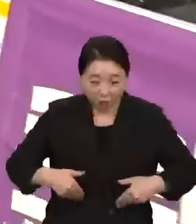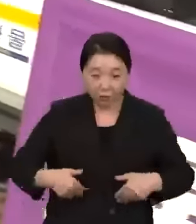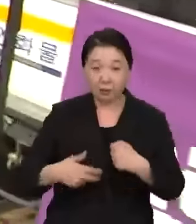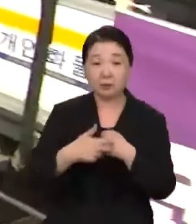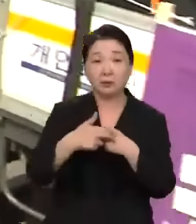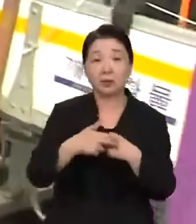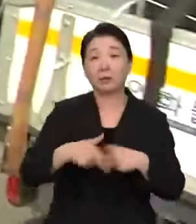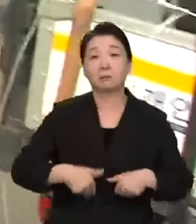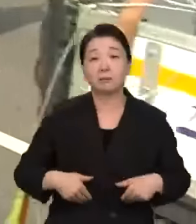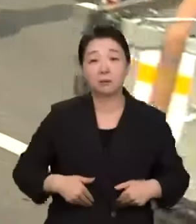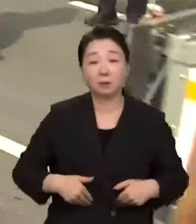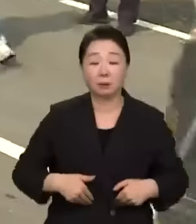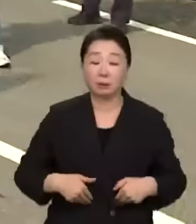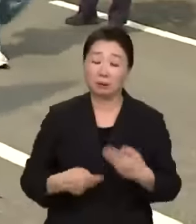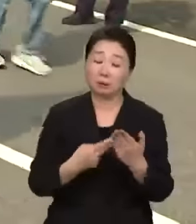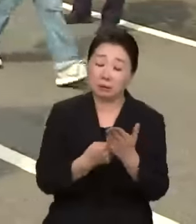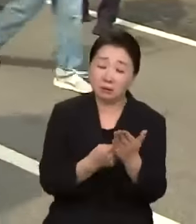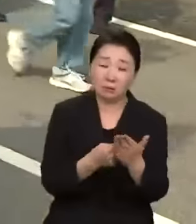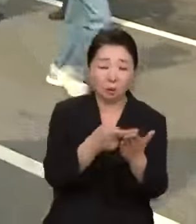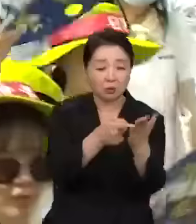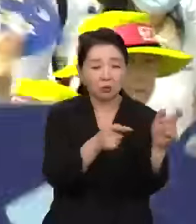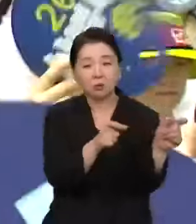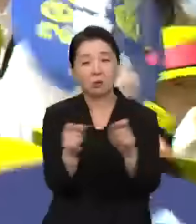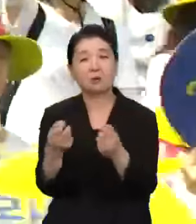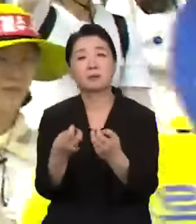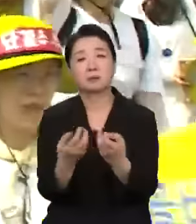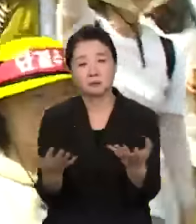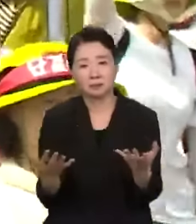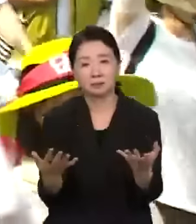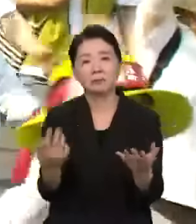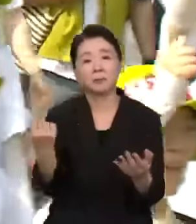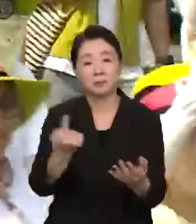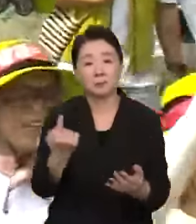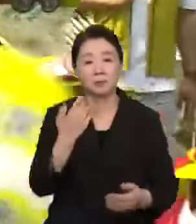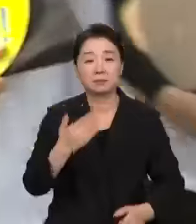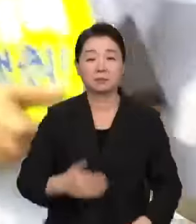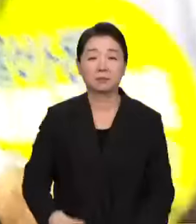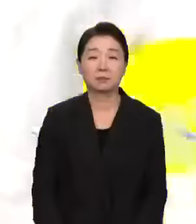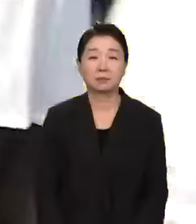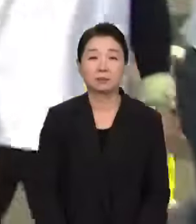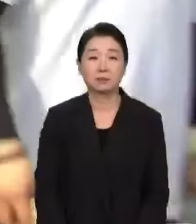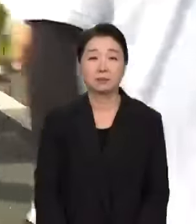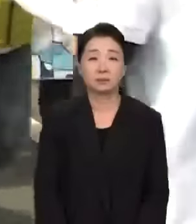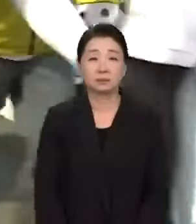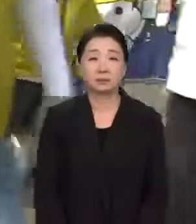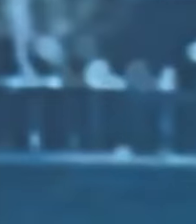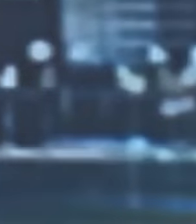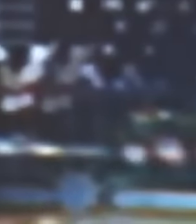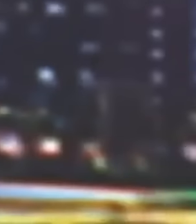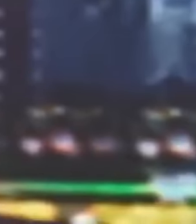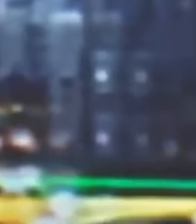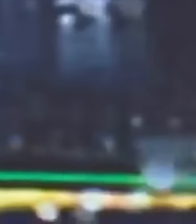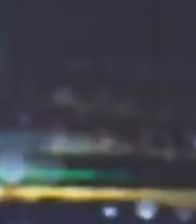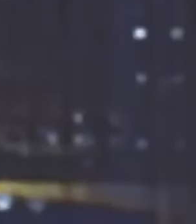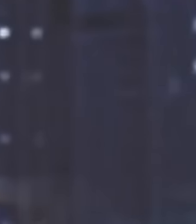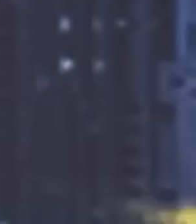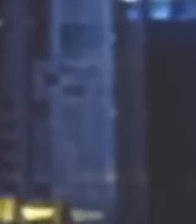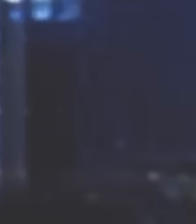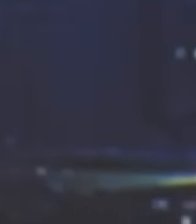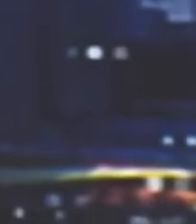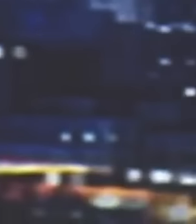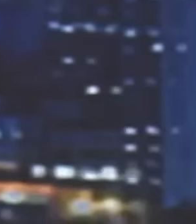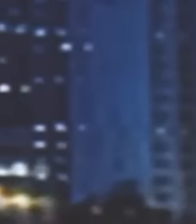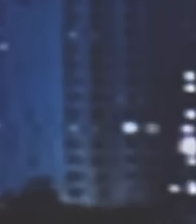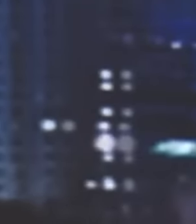이번과 수술 연기 등 의료 공백은 피하기 어렵습니다 JTBC 조보경 있니다 JTBC